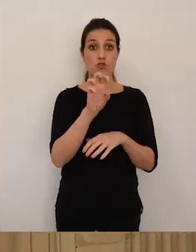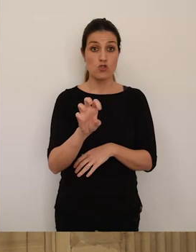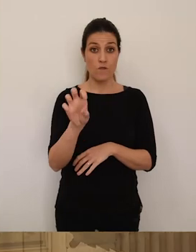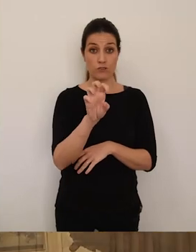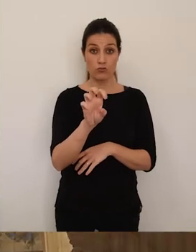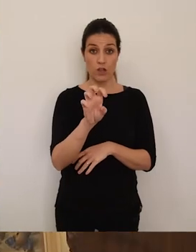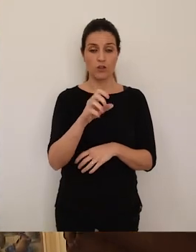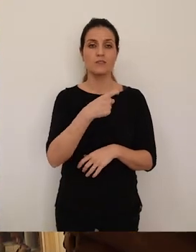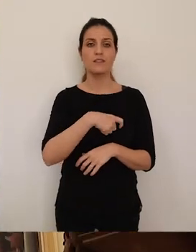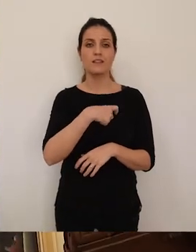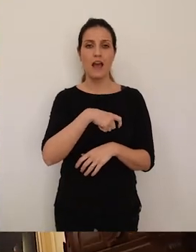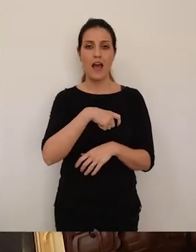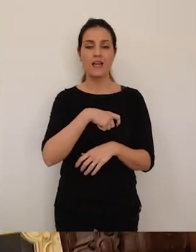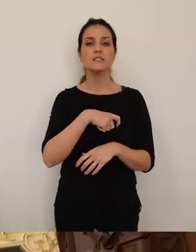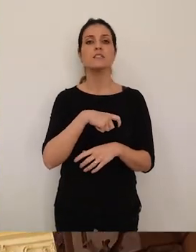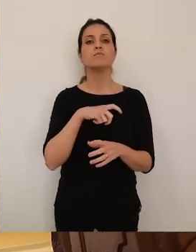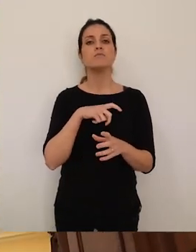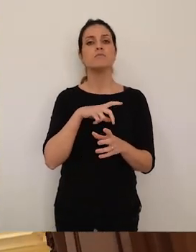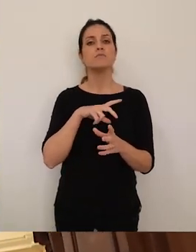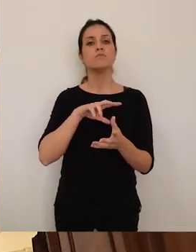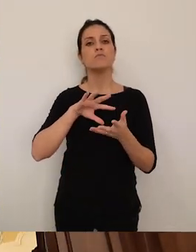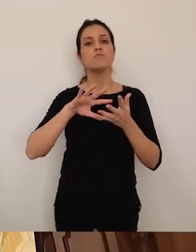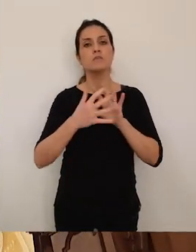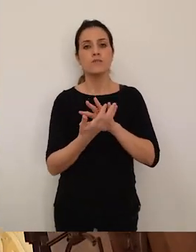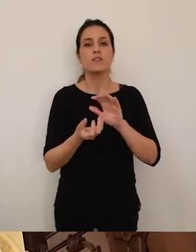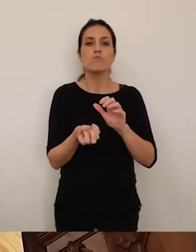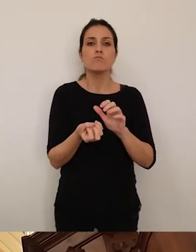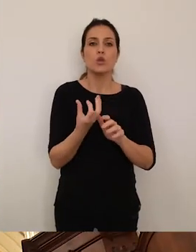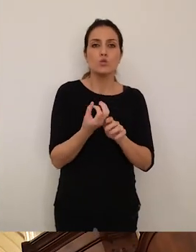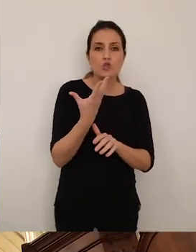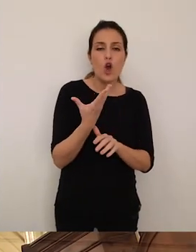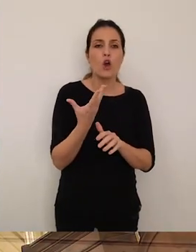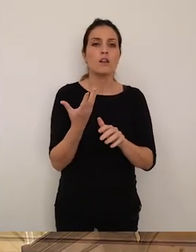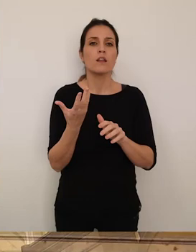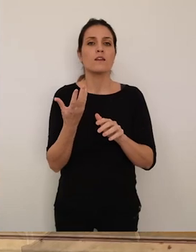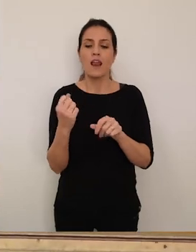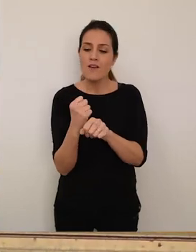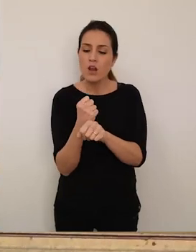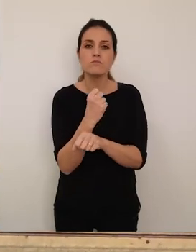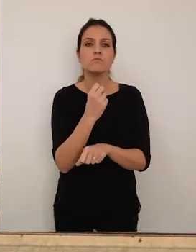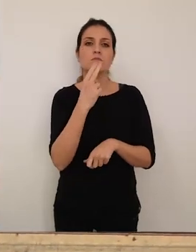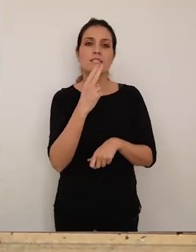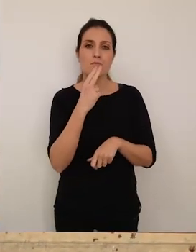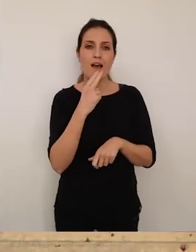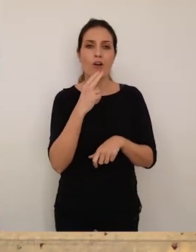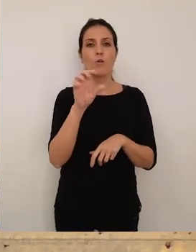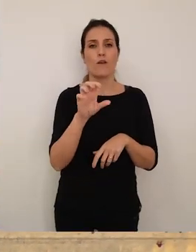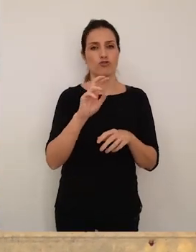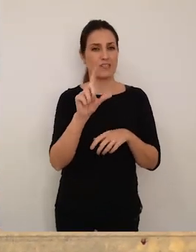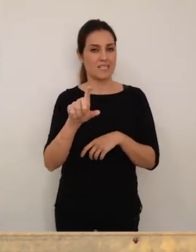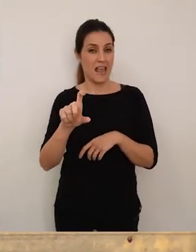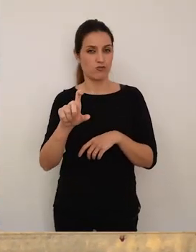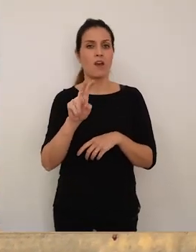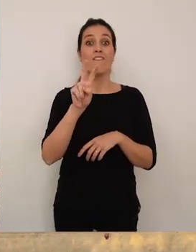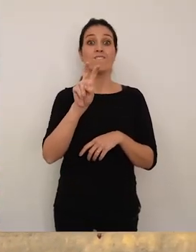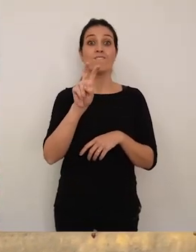Nel Novecento, Tricase diviene parte fondamentale delle attività di produzione e lavorazione dei tabacchi nella provincia di Lecce e